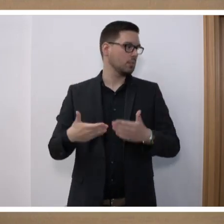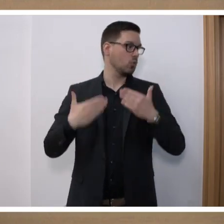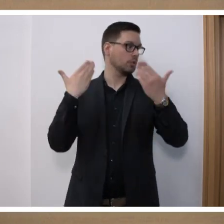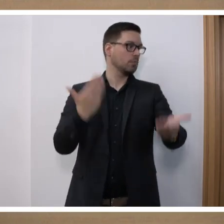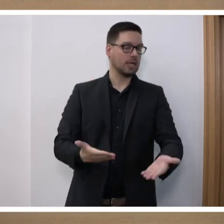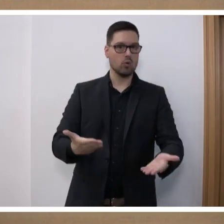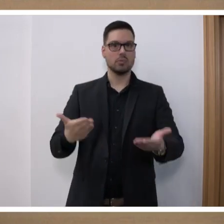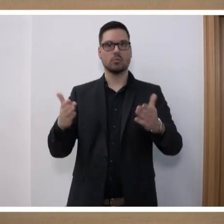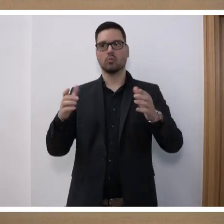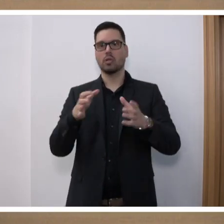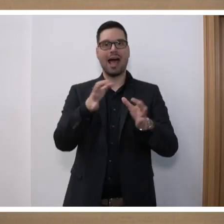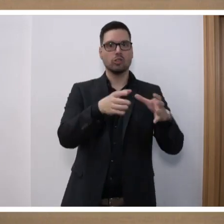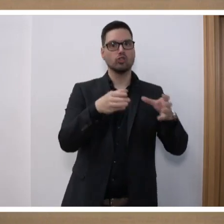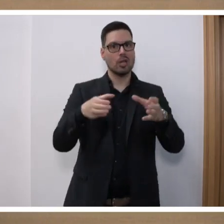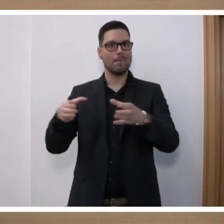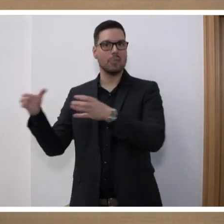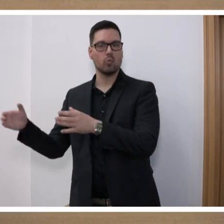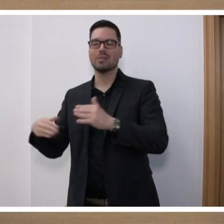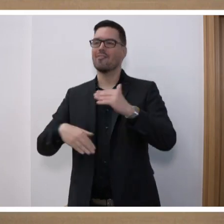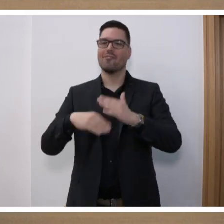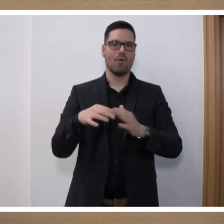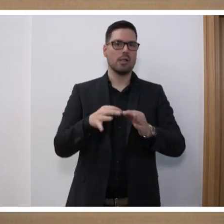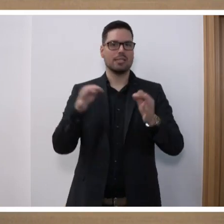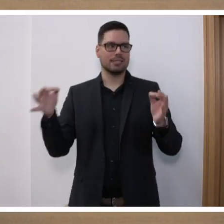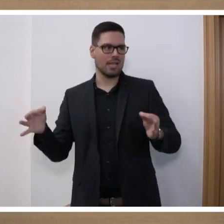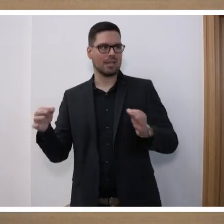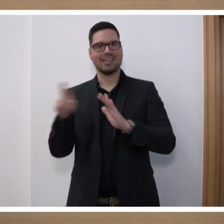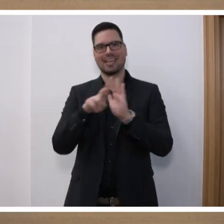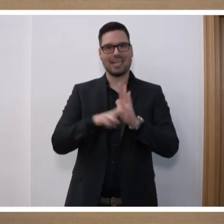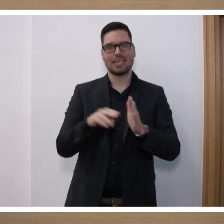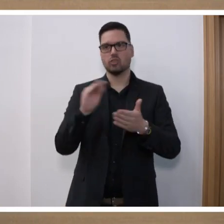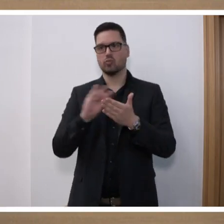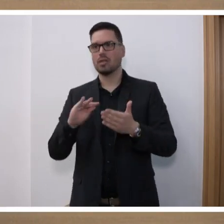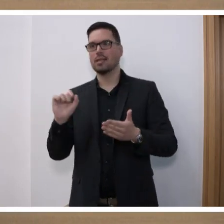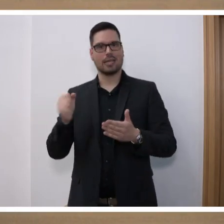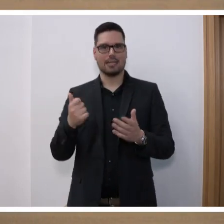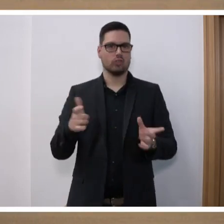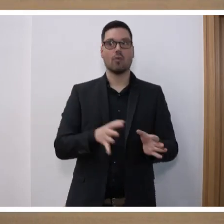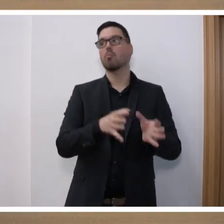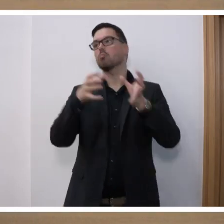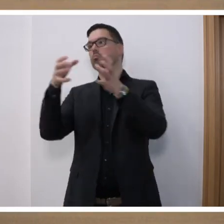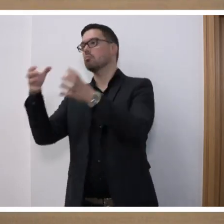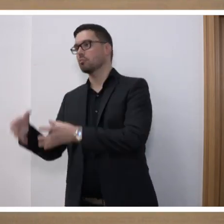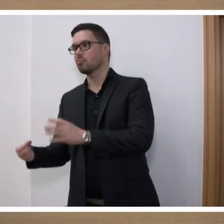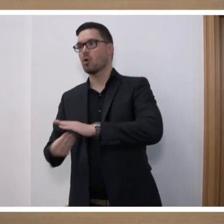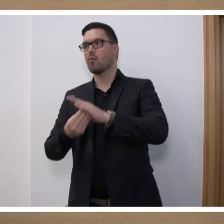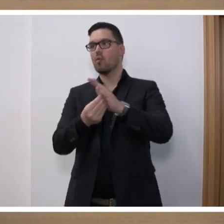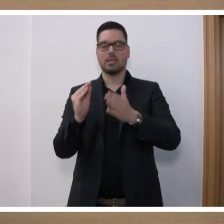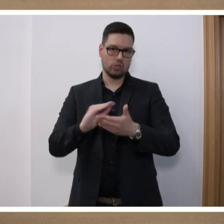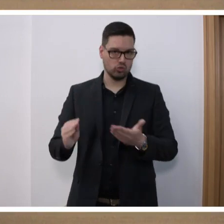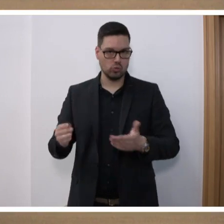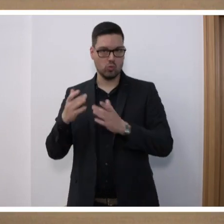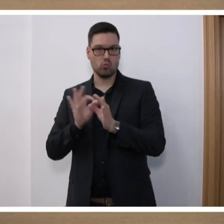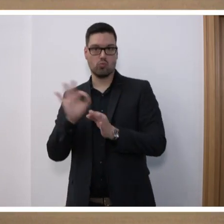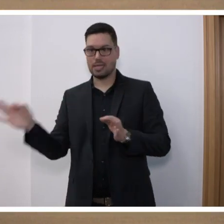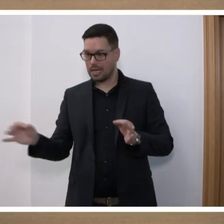die Schablone des Ganztags, wie wir sie an Regelschulen können, nicht einfach auf die Förderschulen übertragen,